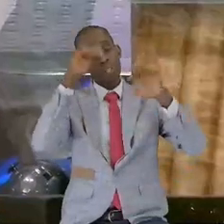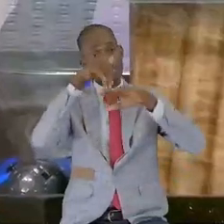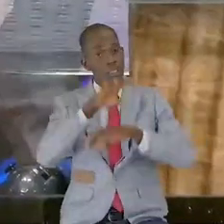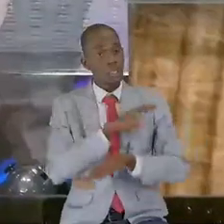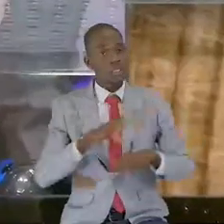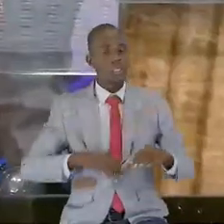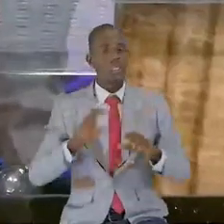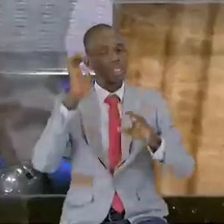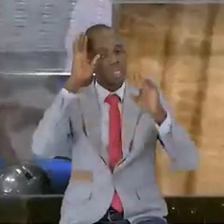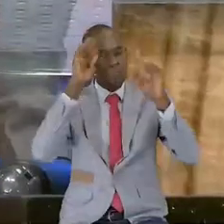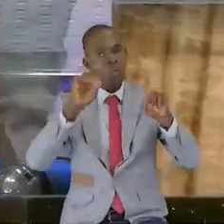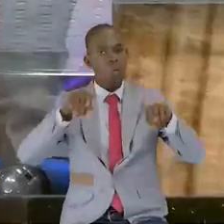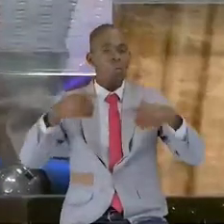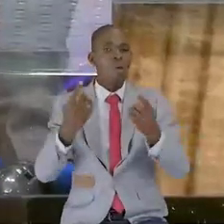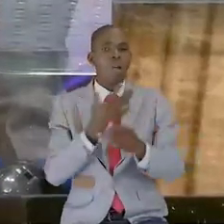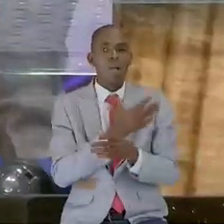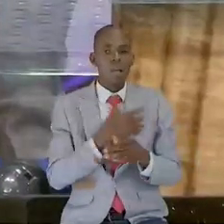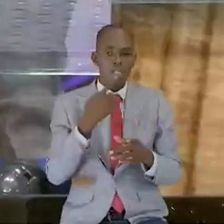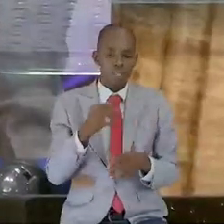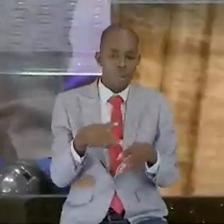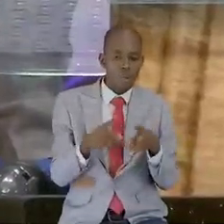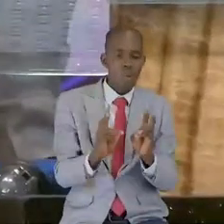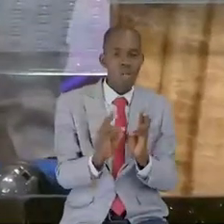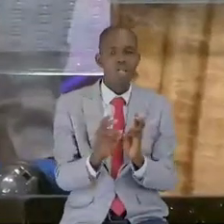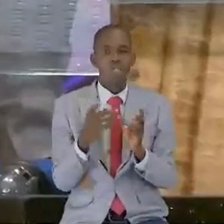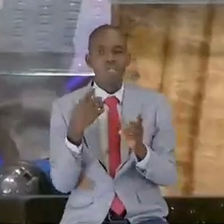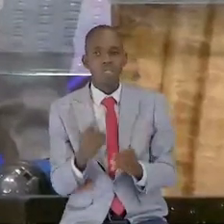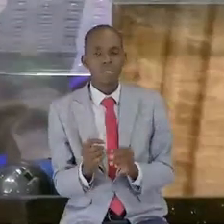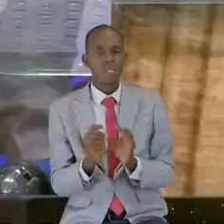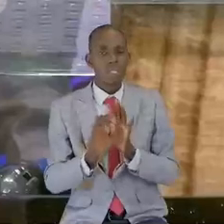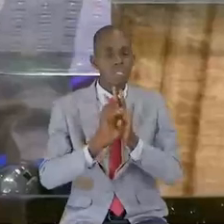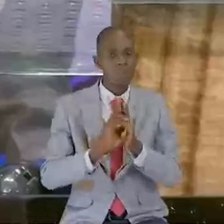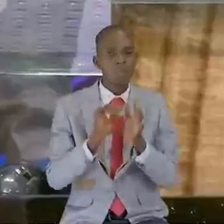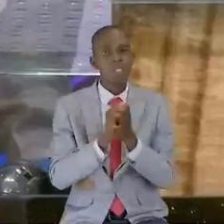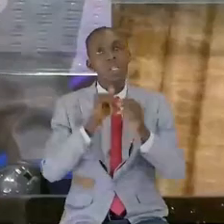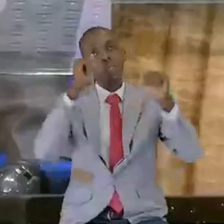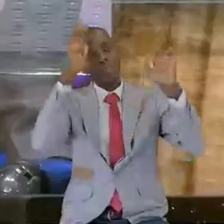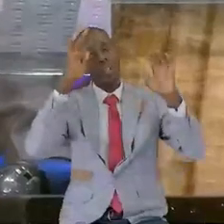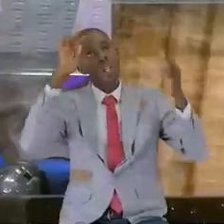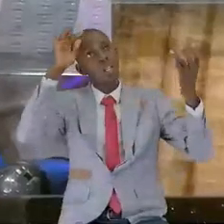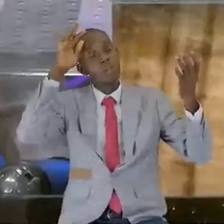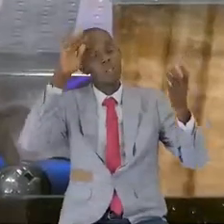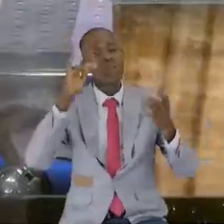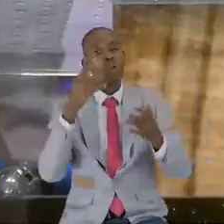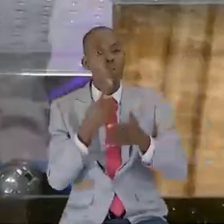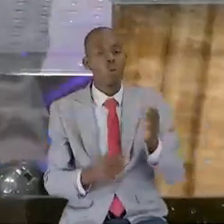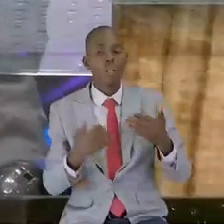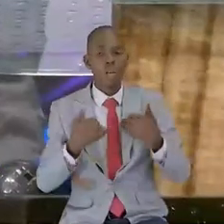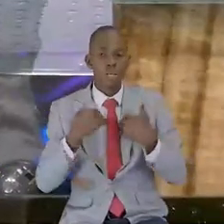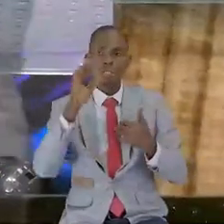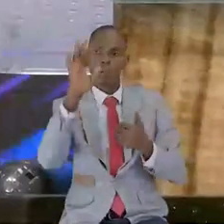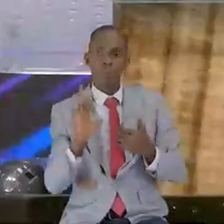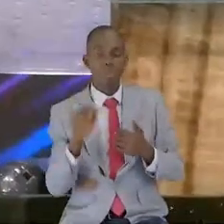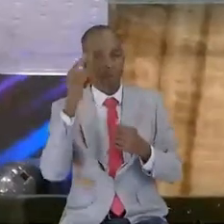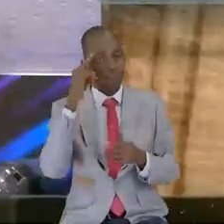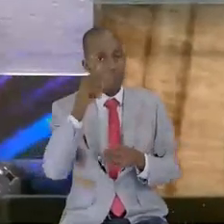il allait. Et la méthode, la manière que le Père espérait, ce qu'il voulait